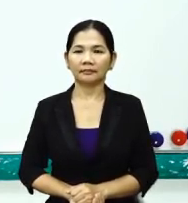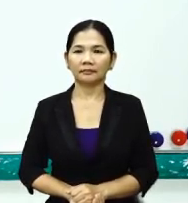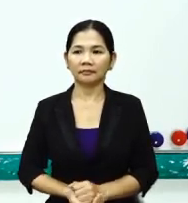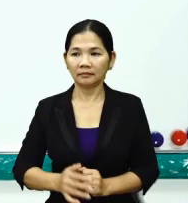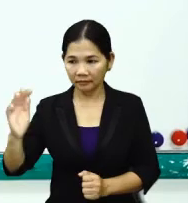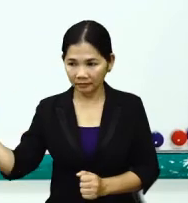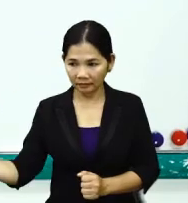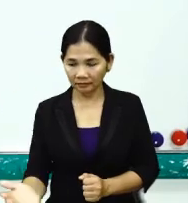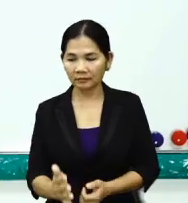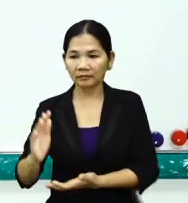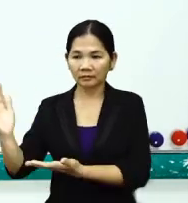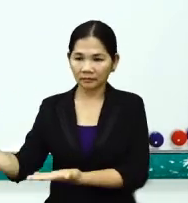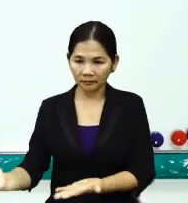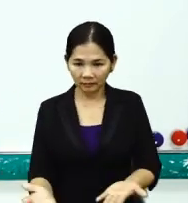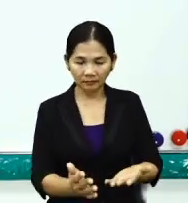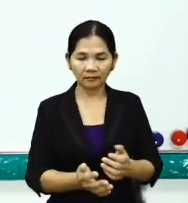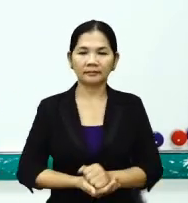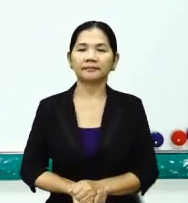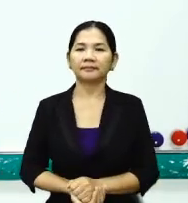ảnh chơn nhiều